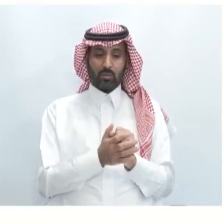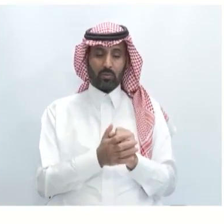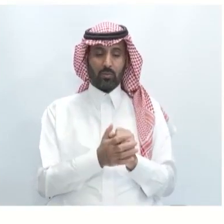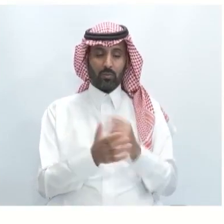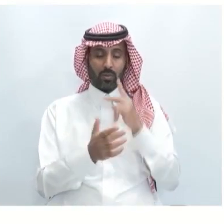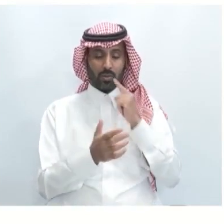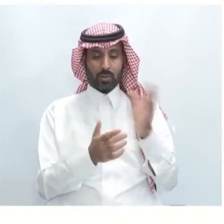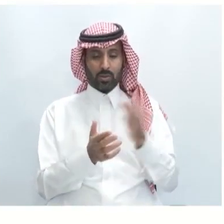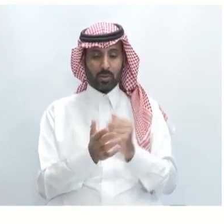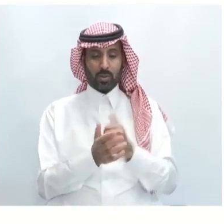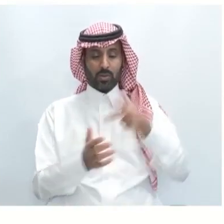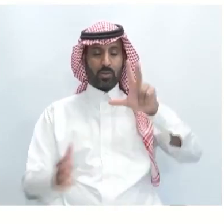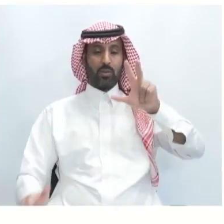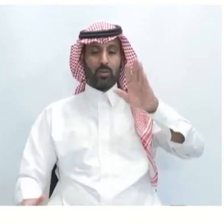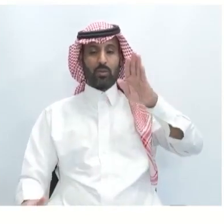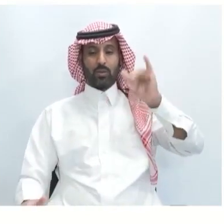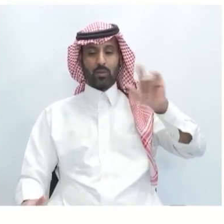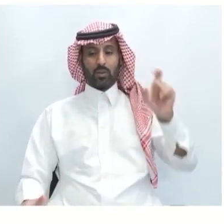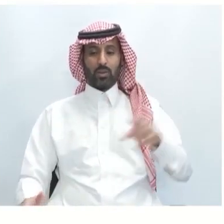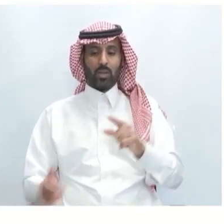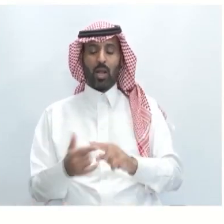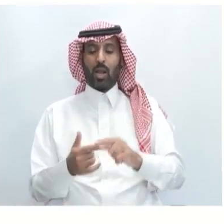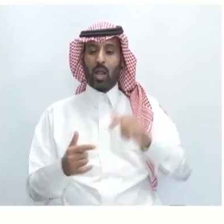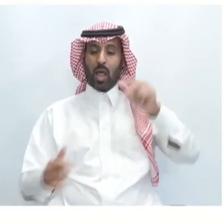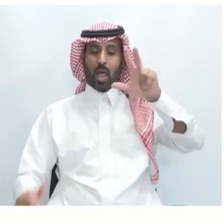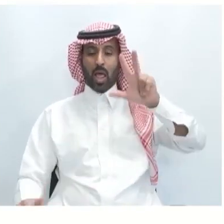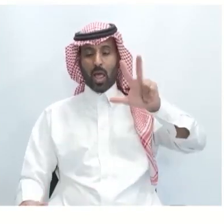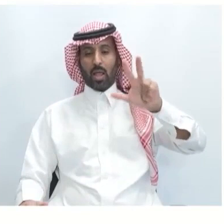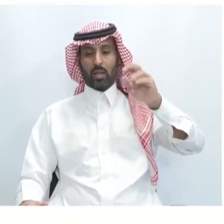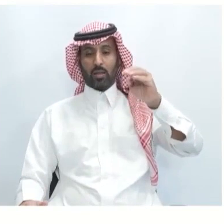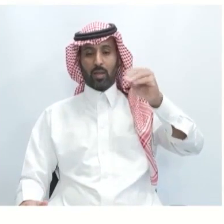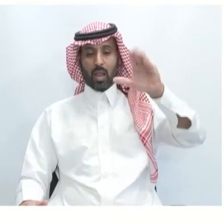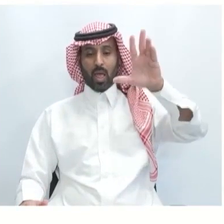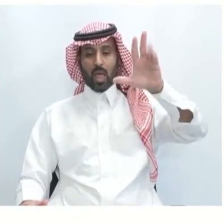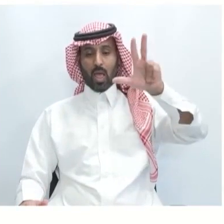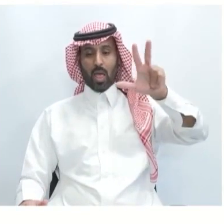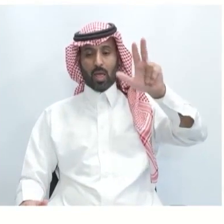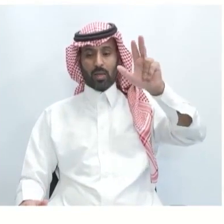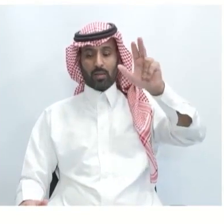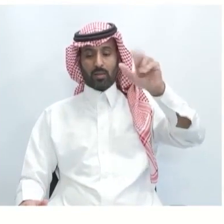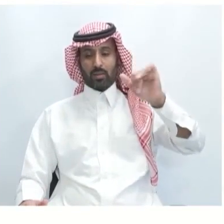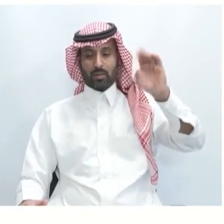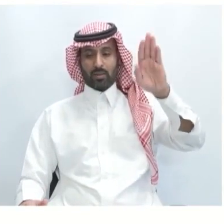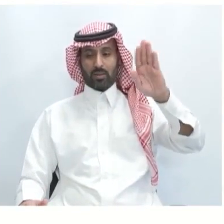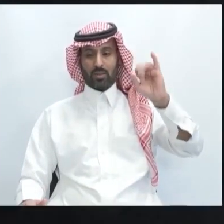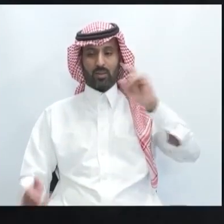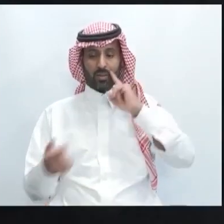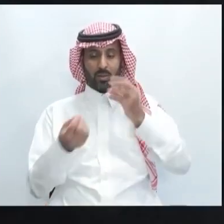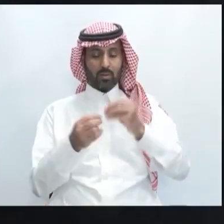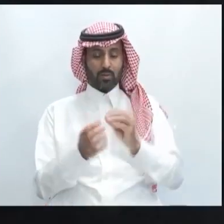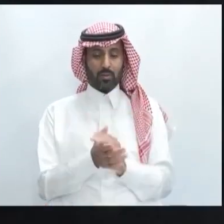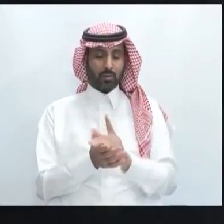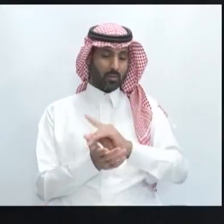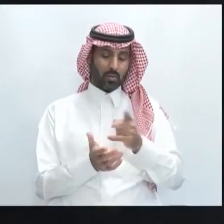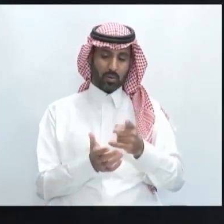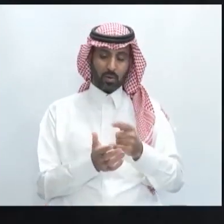اذا السيرين قطبي الجلايسين غير قطبي لماذا السيرين قطبي لوجود الاوش اللي هو الهيدروكسيل